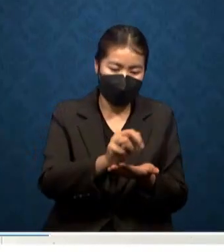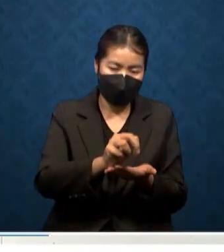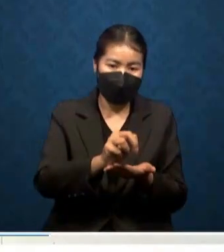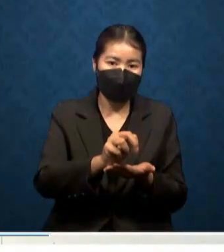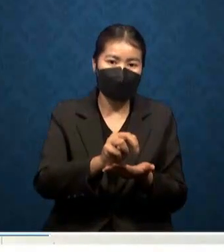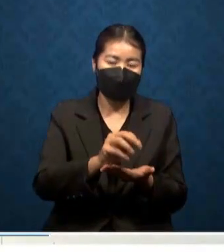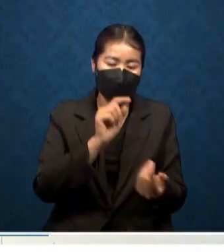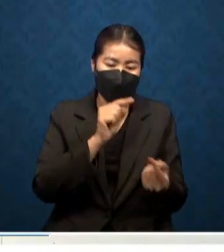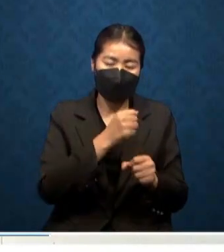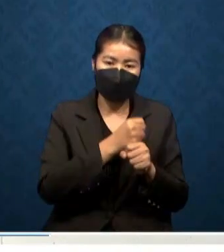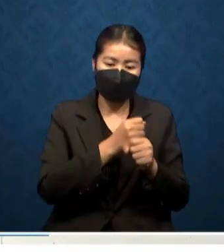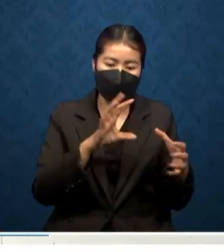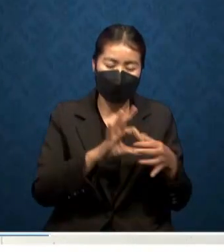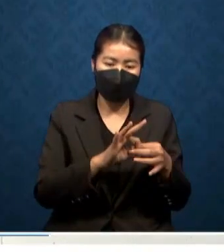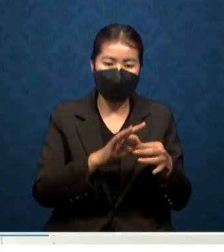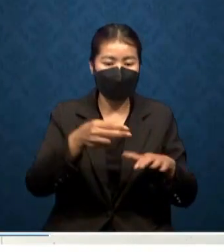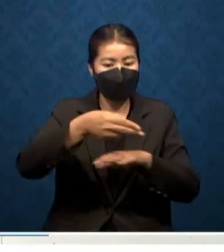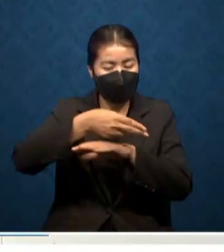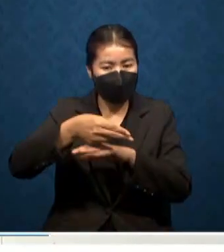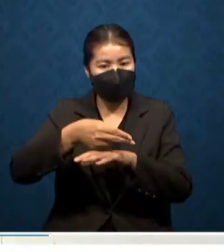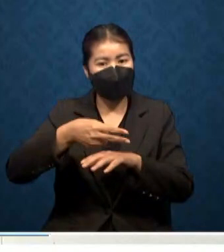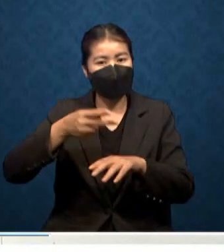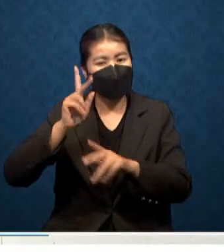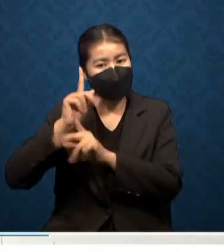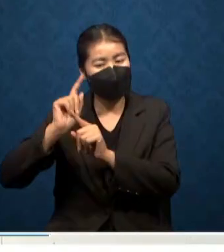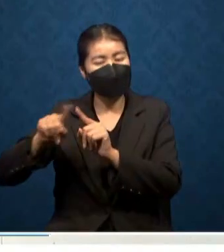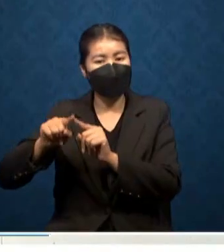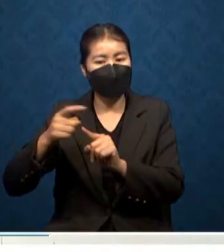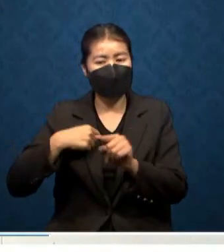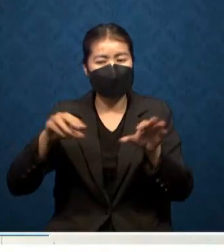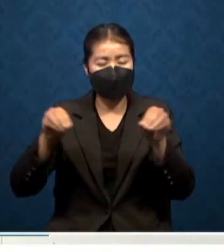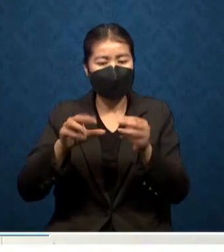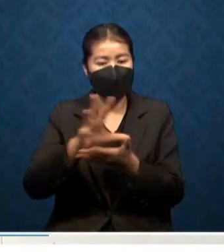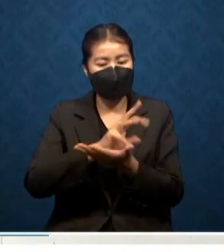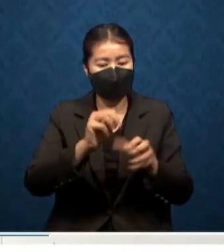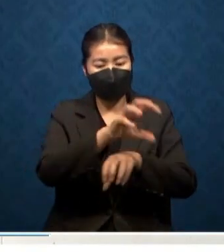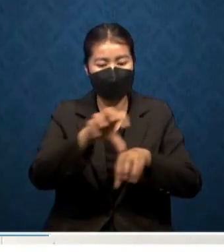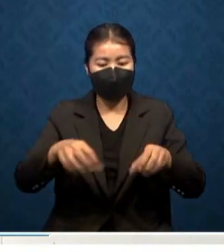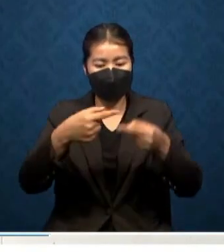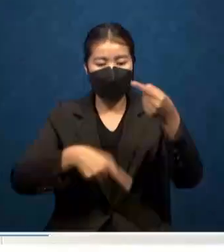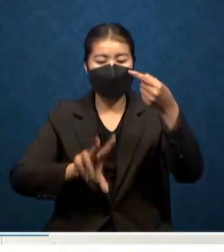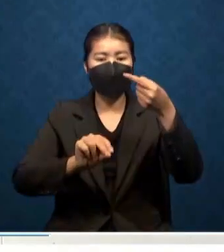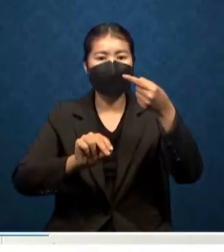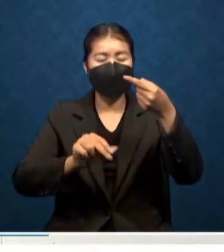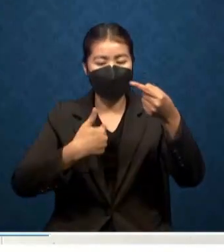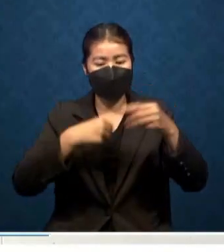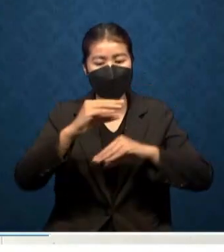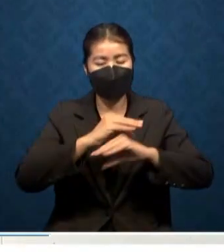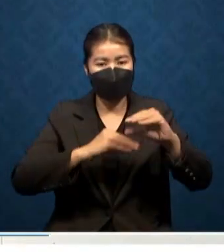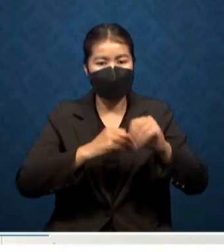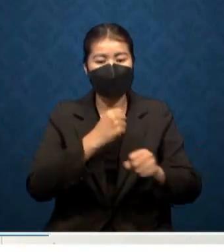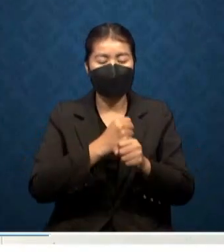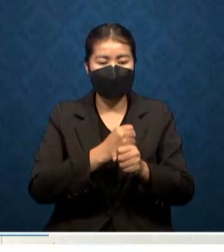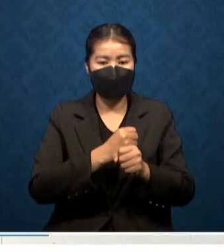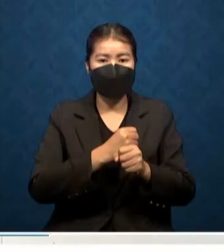ว่าที่ทำงานเกี่ยวข้องกับสื่อเนี่ยเกือบทุกมหาวิทยาลัยทั่วประเทศเลยนะครับแล้วน่าจะ 30กว่ามหาวิทยาลัยหลายโครงการก็เราสามารถ